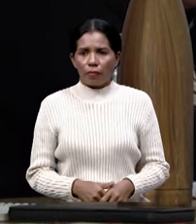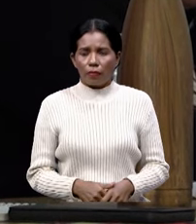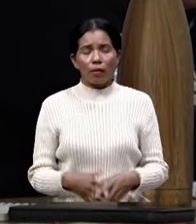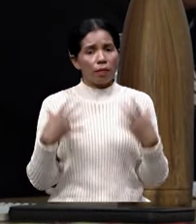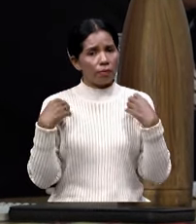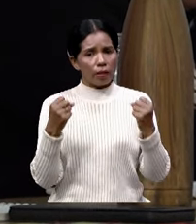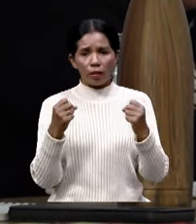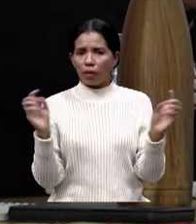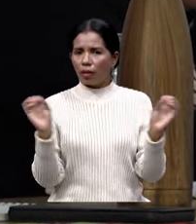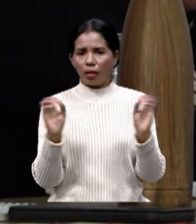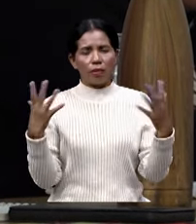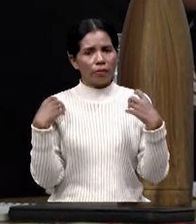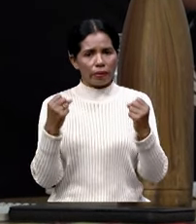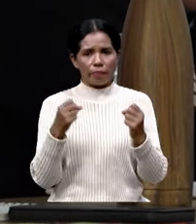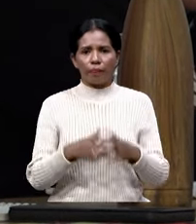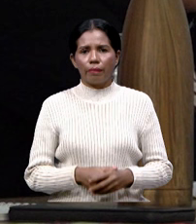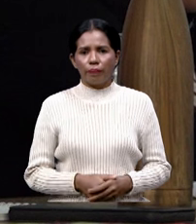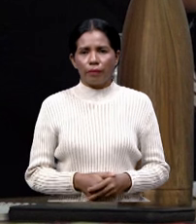Berani kalau berani.